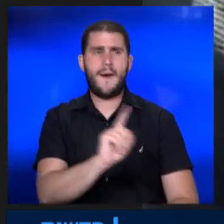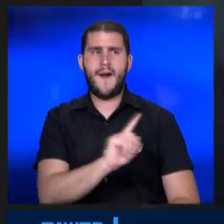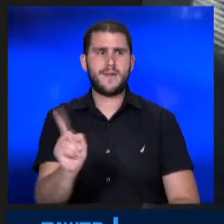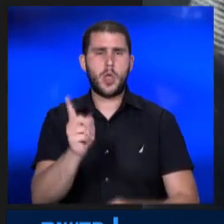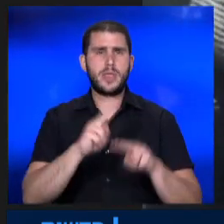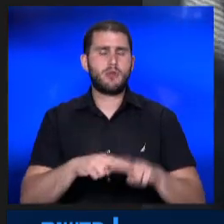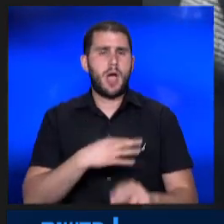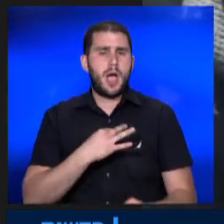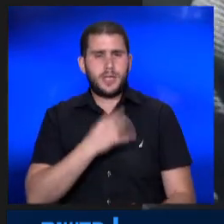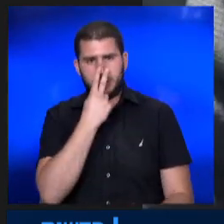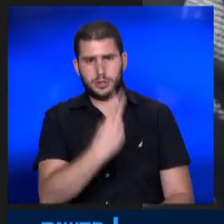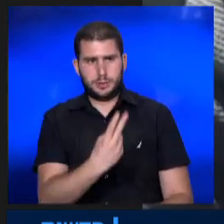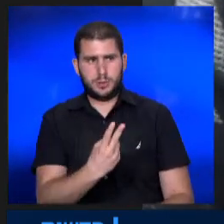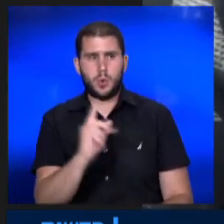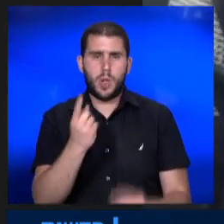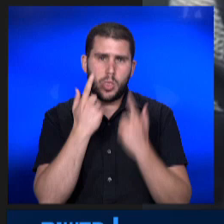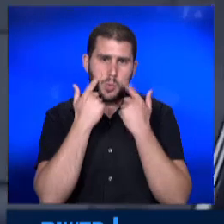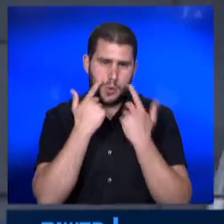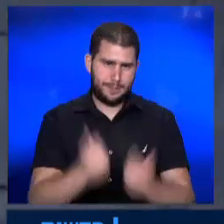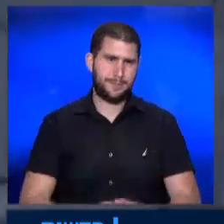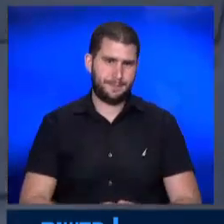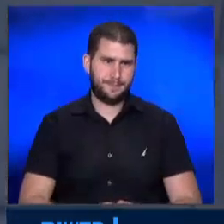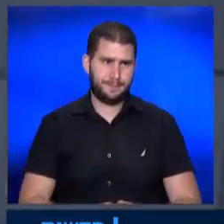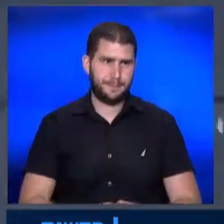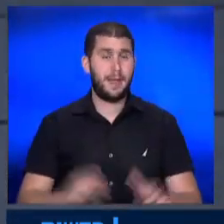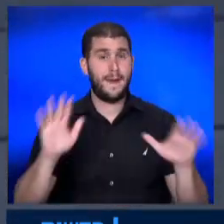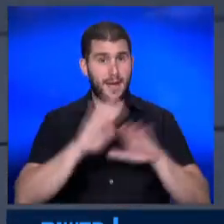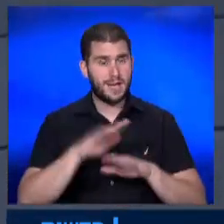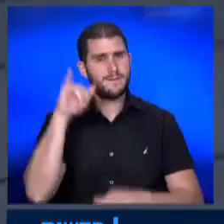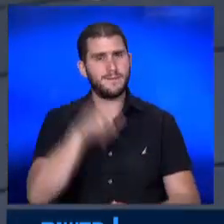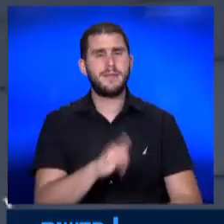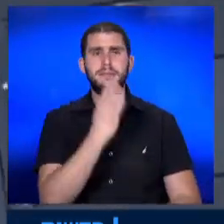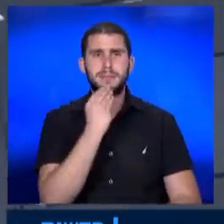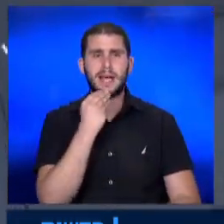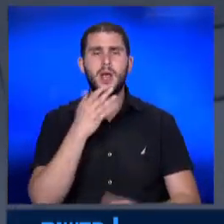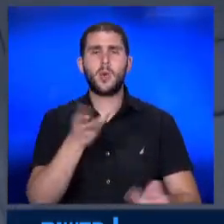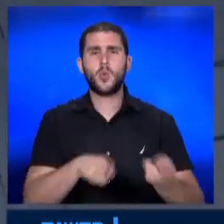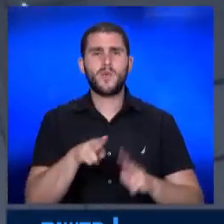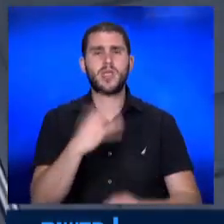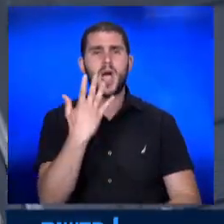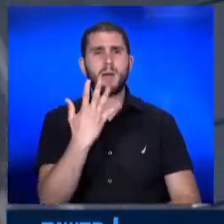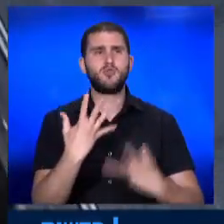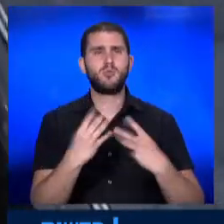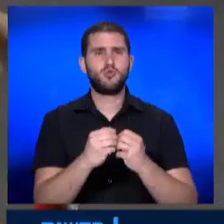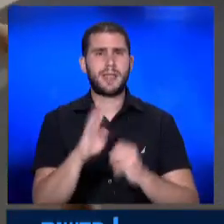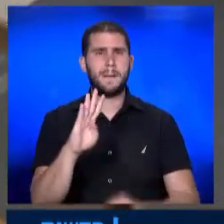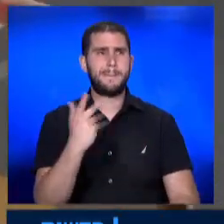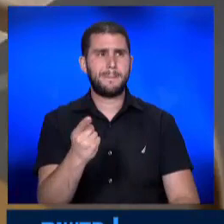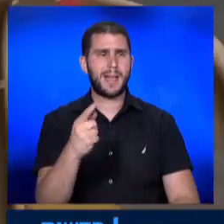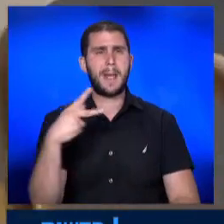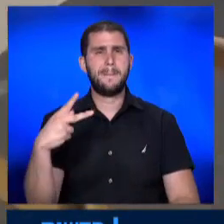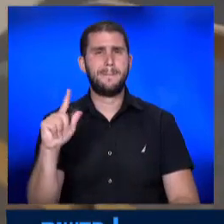נשאר אדיש, כולנו בוכים. הערב נוחתים בישראל גופותיהם של חמשת בני משפחת בירן פלג